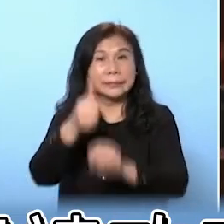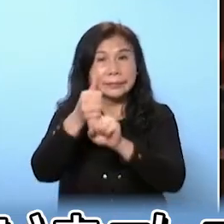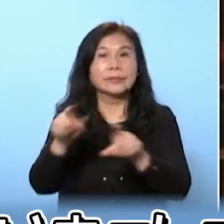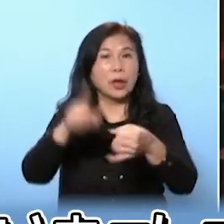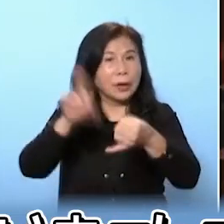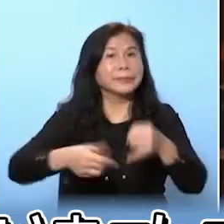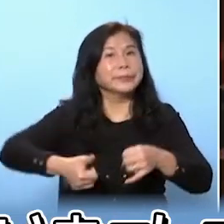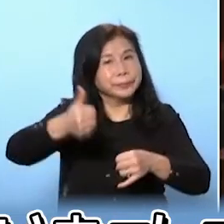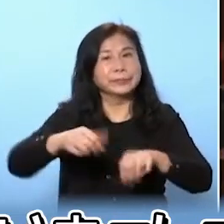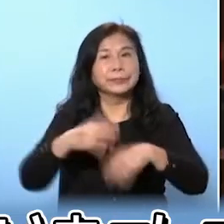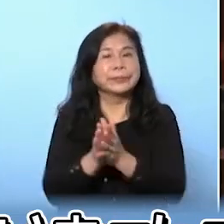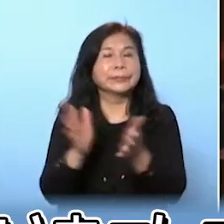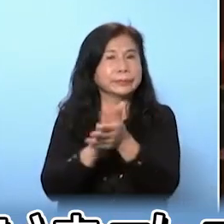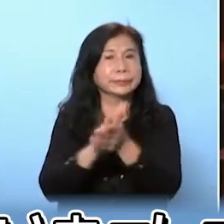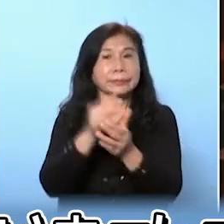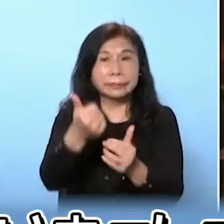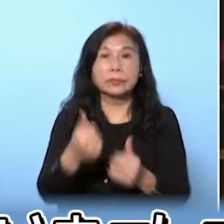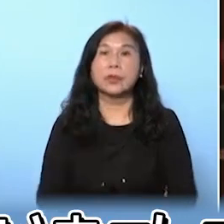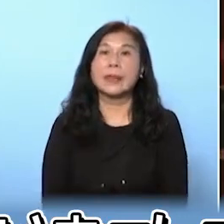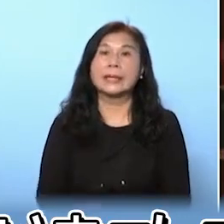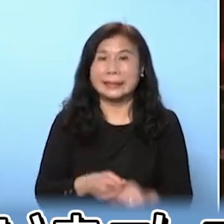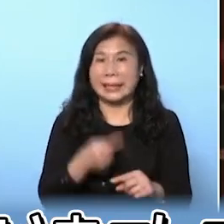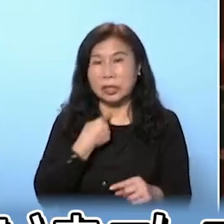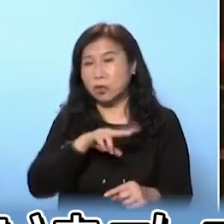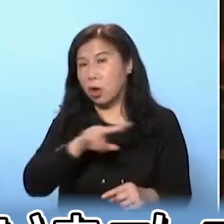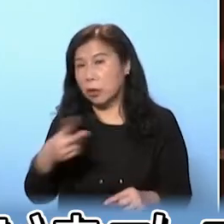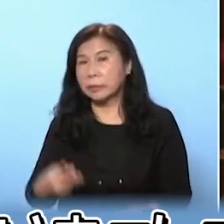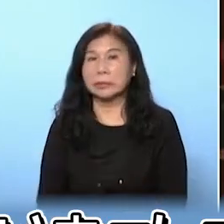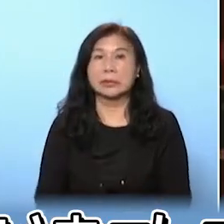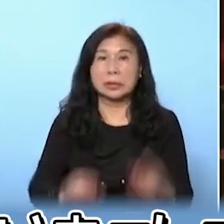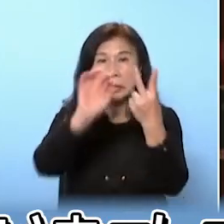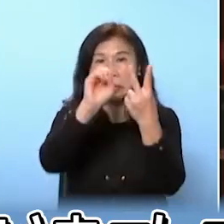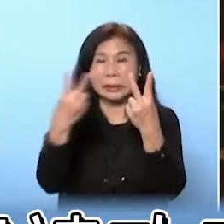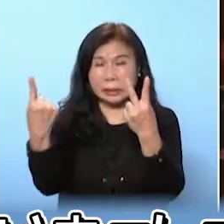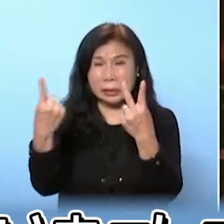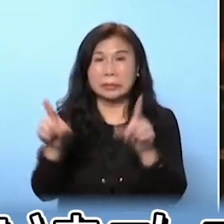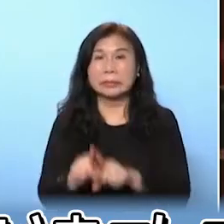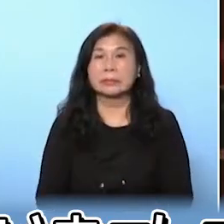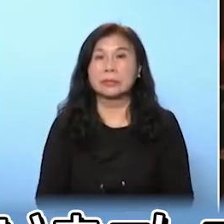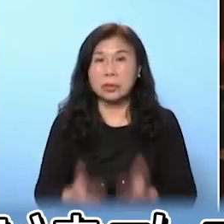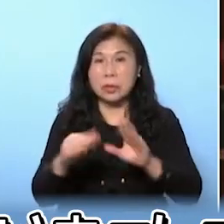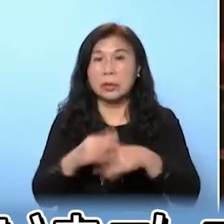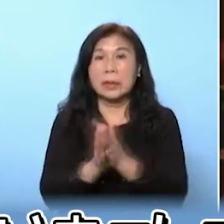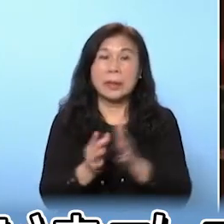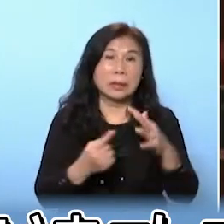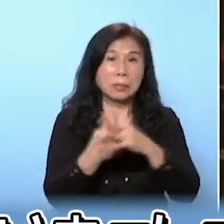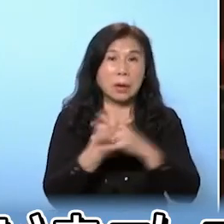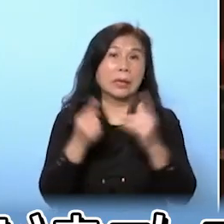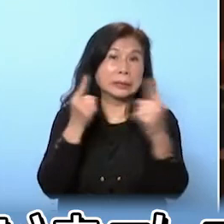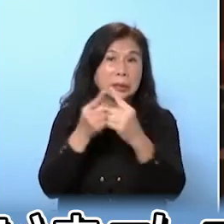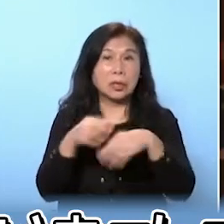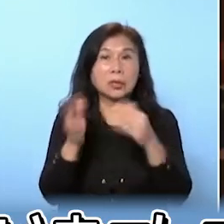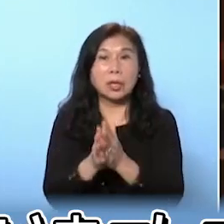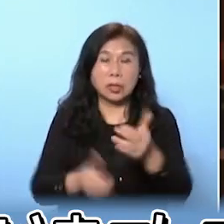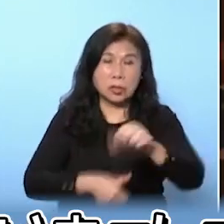得一定的成果，是值得肯定的，不過尚有改進的空間。自從2021年設立了特殊目的收購公司